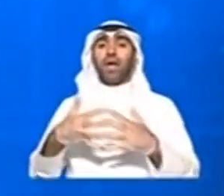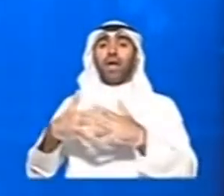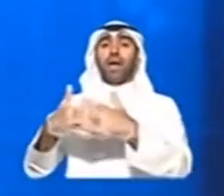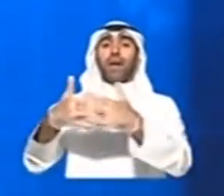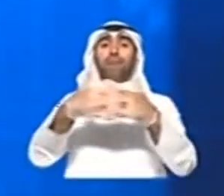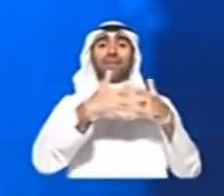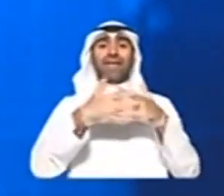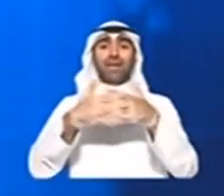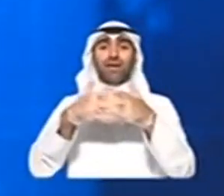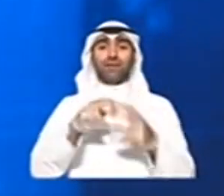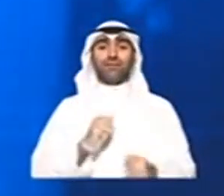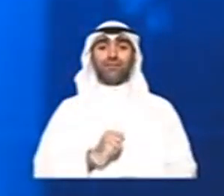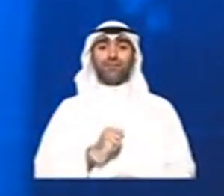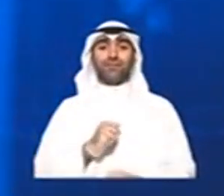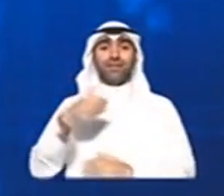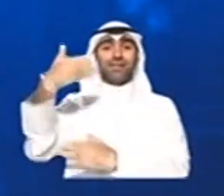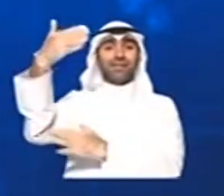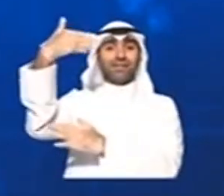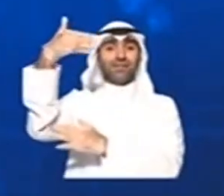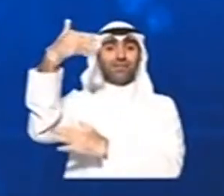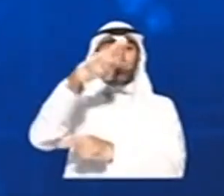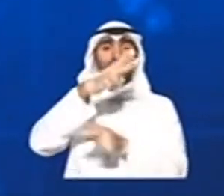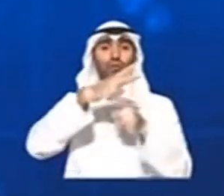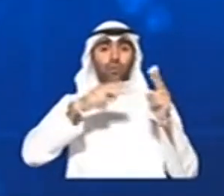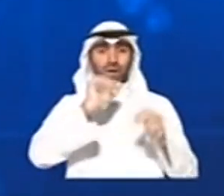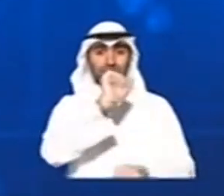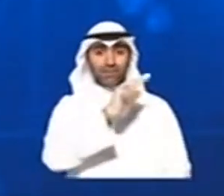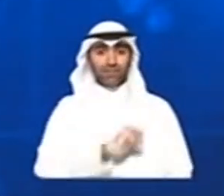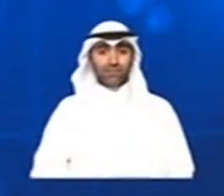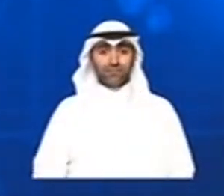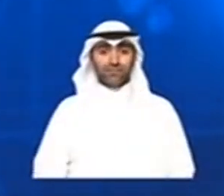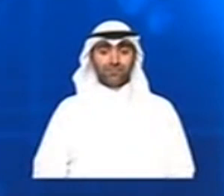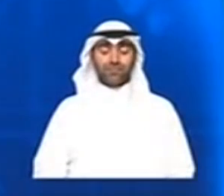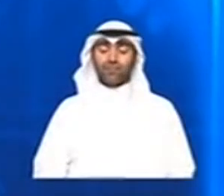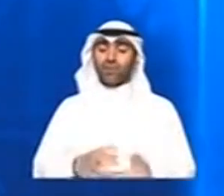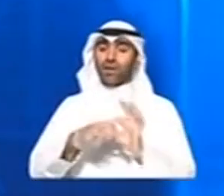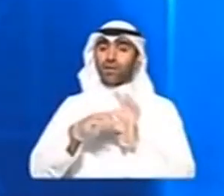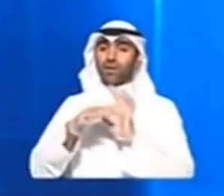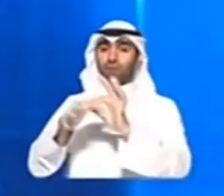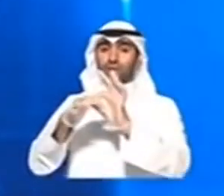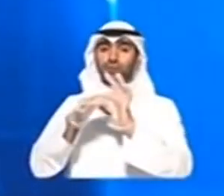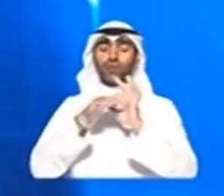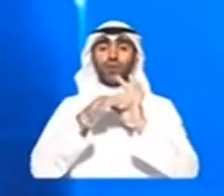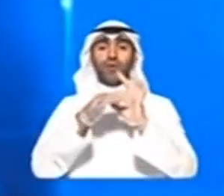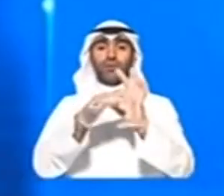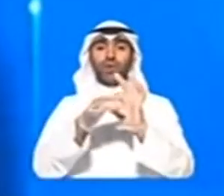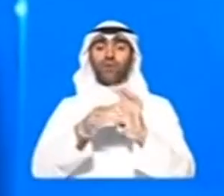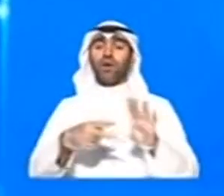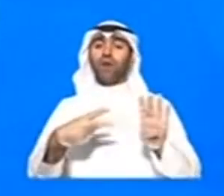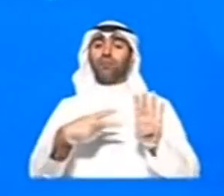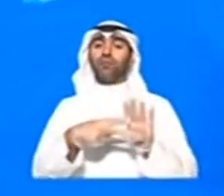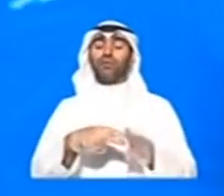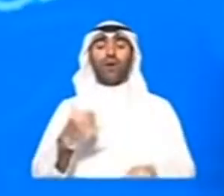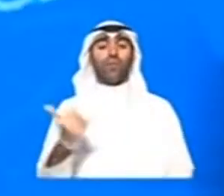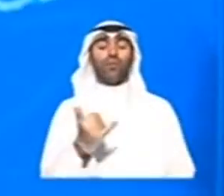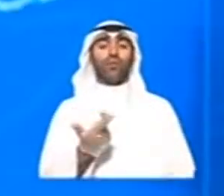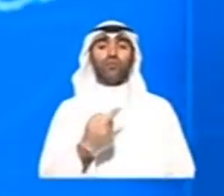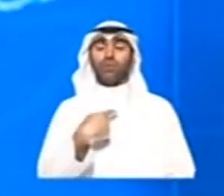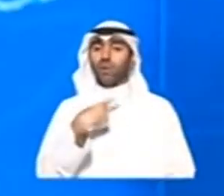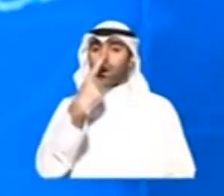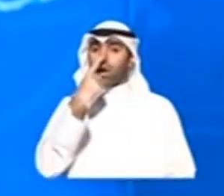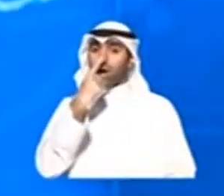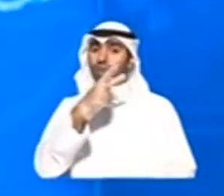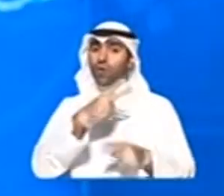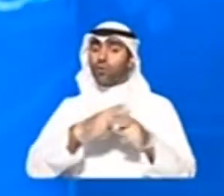المتحدة والقنصلية العامة الكويتية في لوس أنجلوس، وذلك لتوفير المساعدات اللازمة للمواطنين والمقيمين